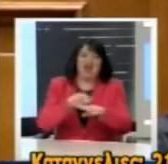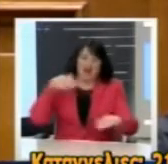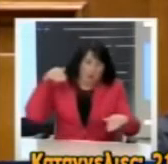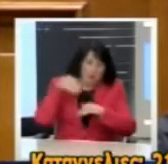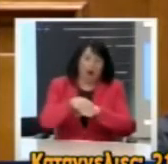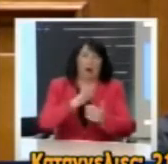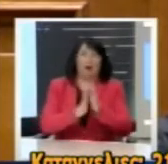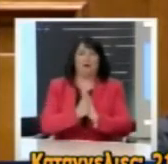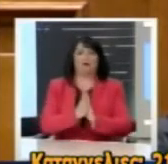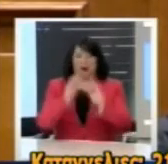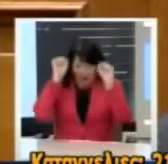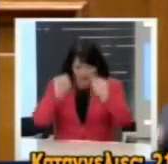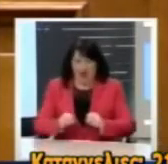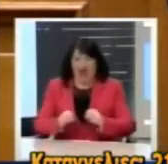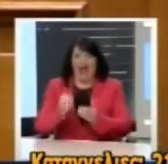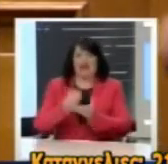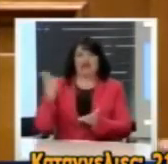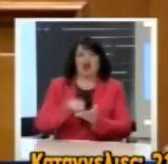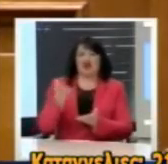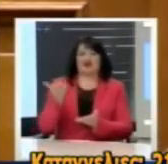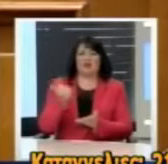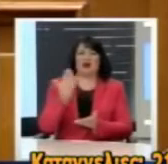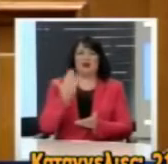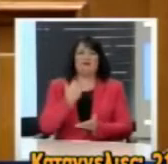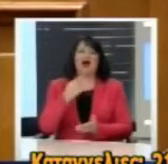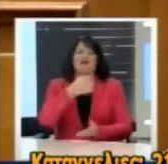και θα καταρρεύσει και δεν θα κλείσουν τις αξιολογήσεις, κατέρευσε το αφήγημά σας.